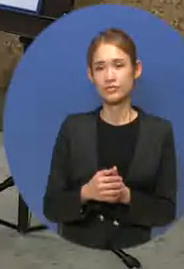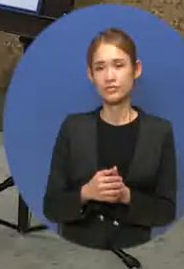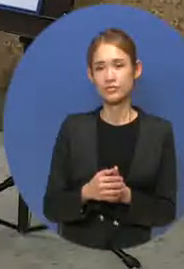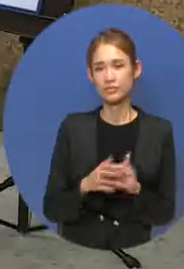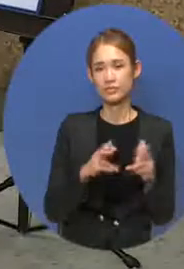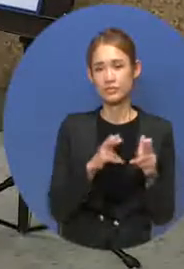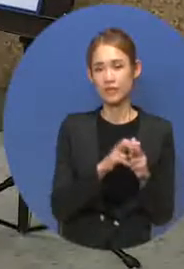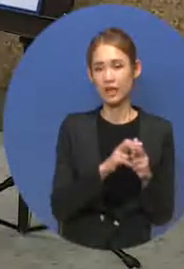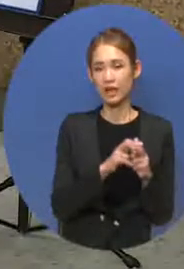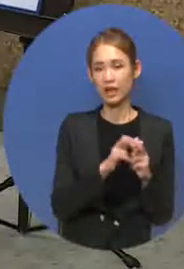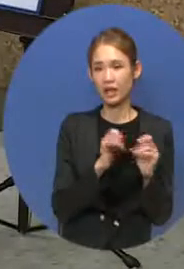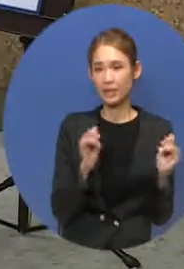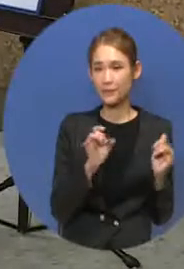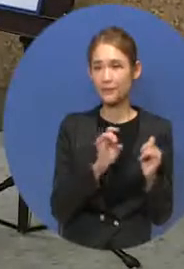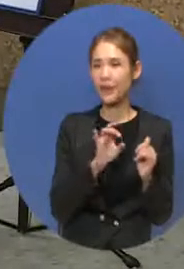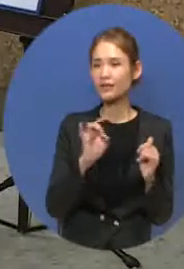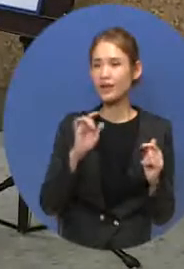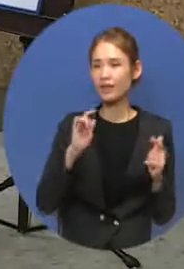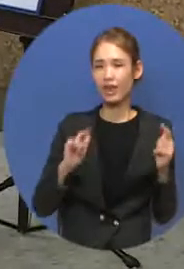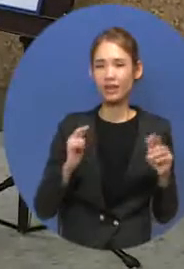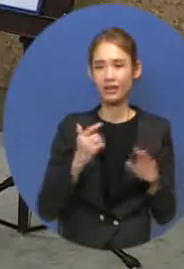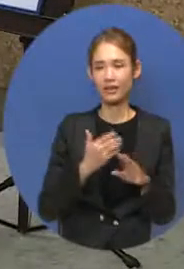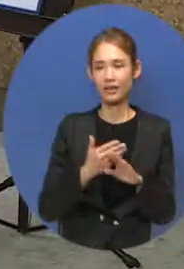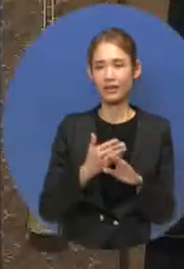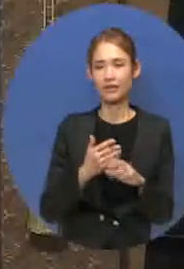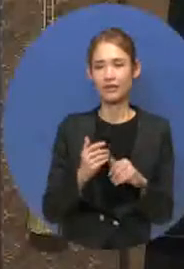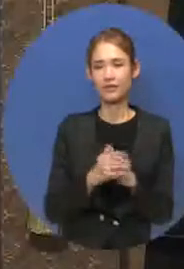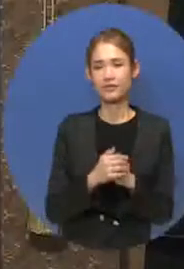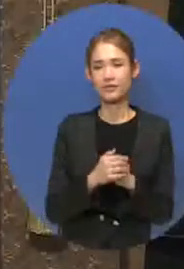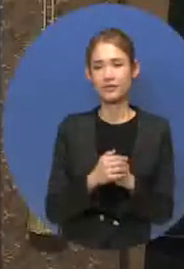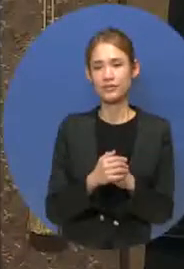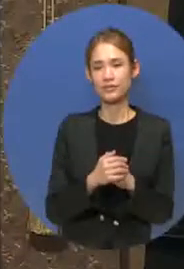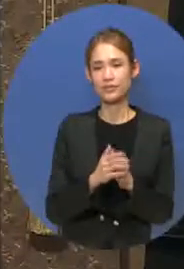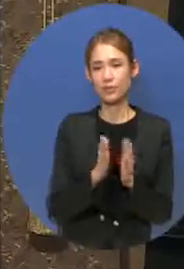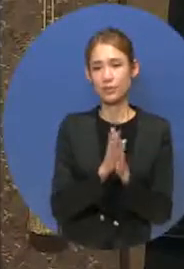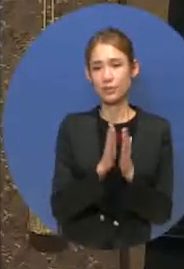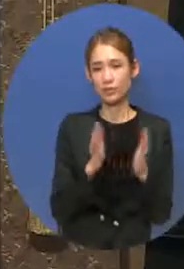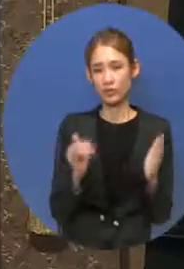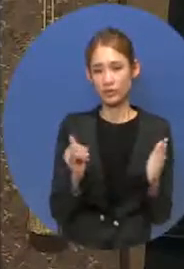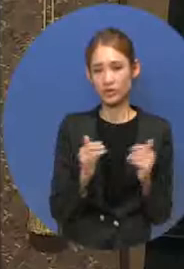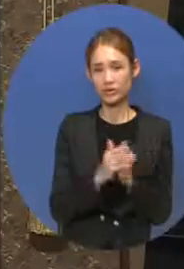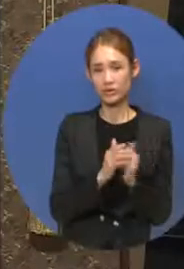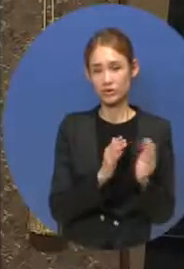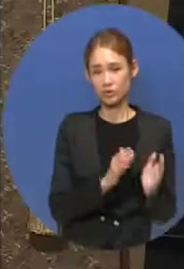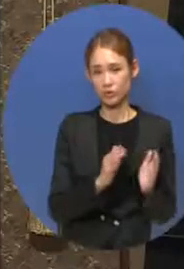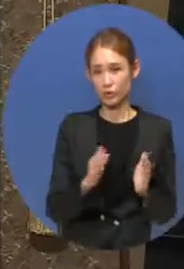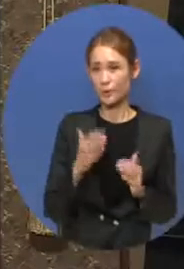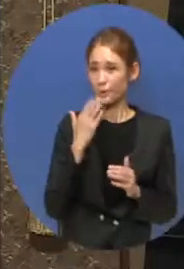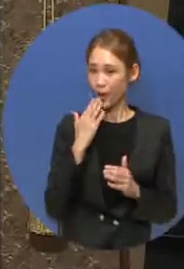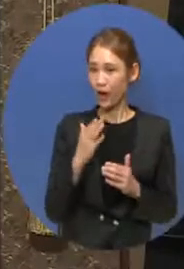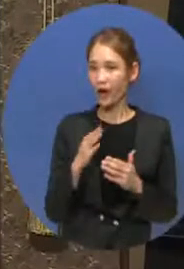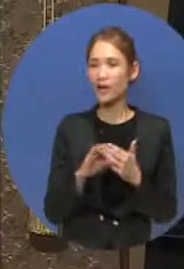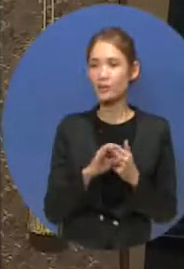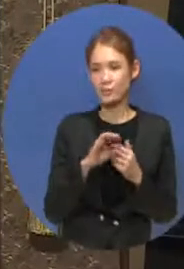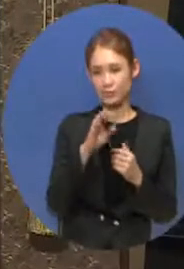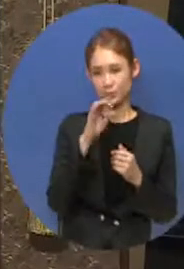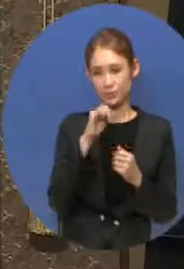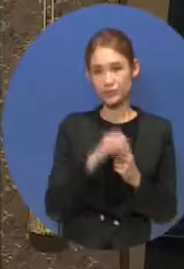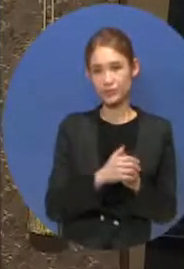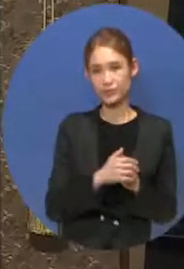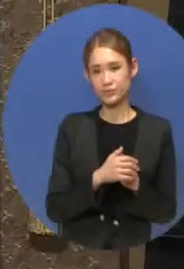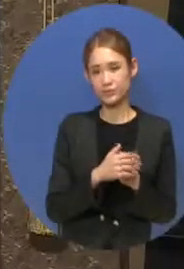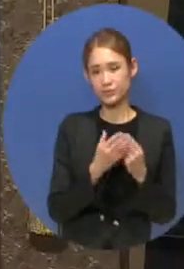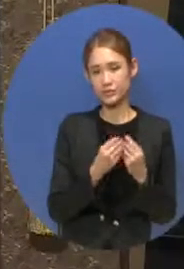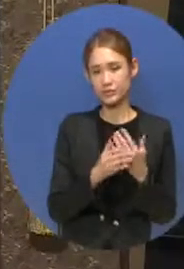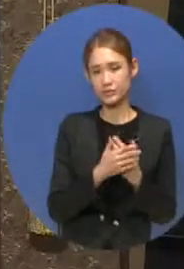장애 당사자마다 다 다릅니다. 장애 특성이 다 다르시고 네. 또 본인이 준비가 되어야 되는 게 있잖아요.